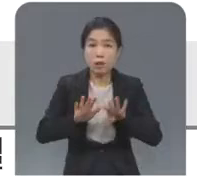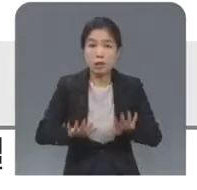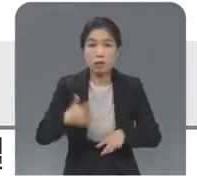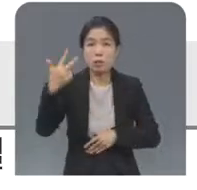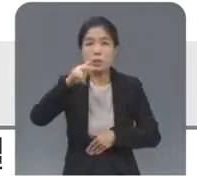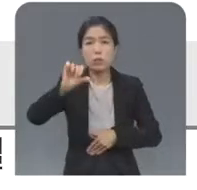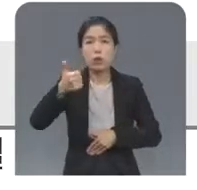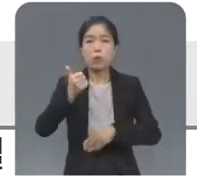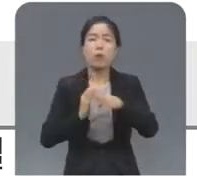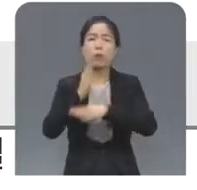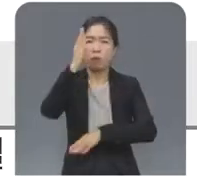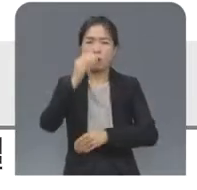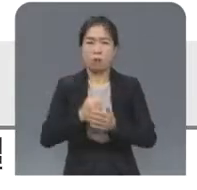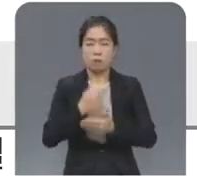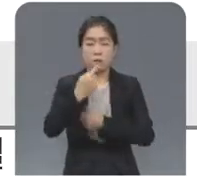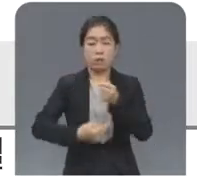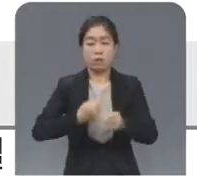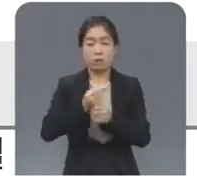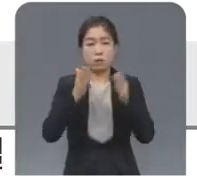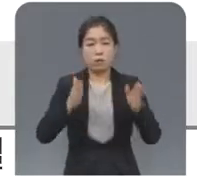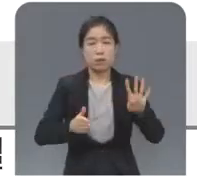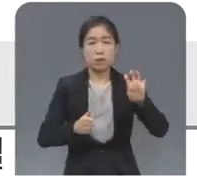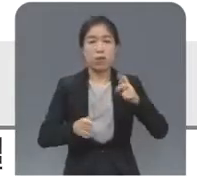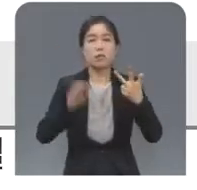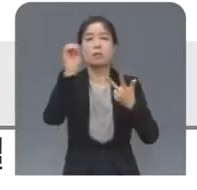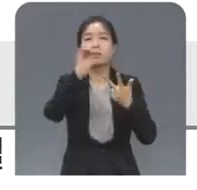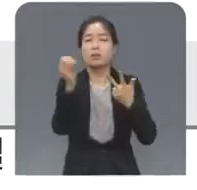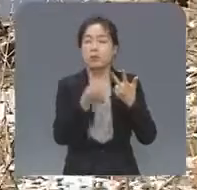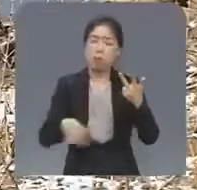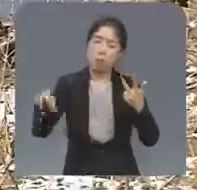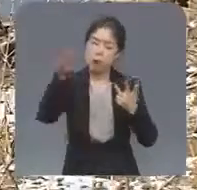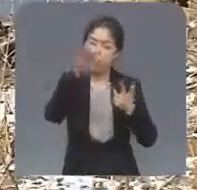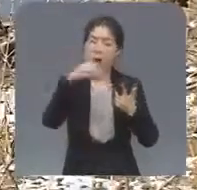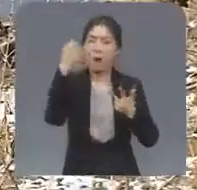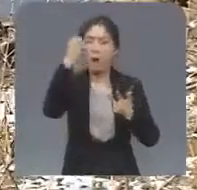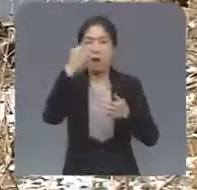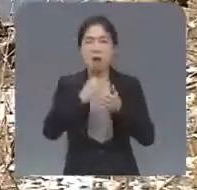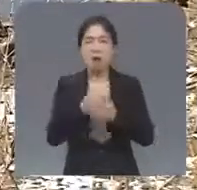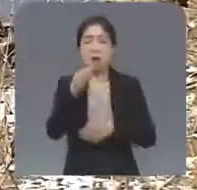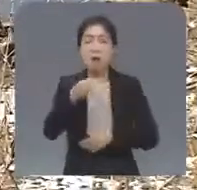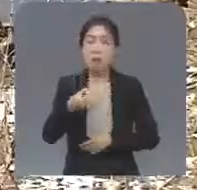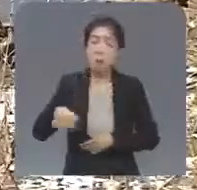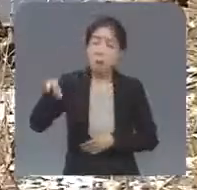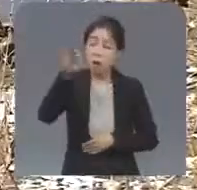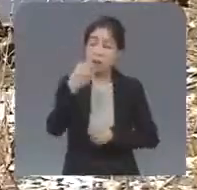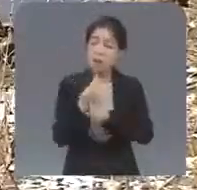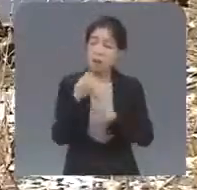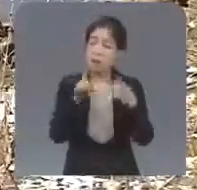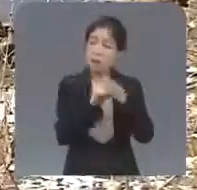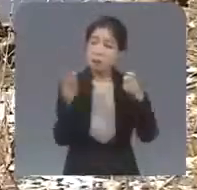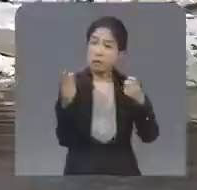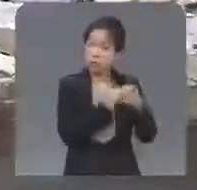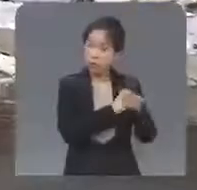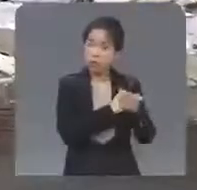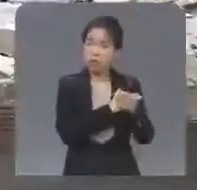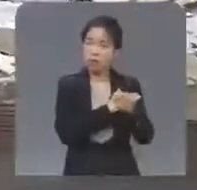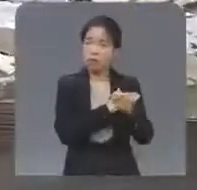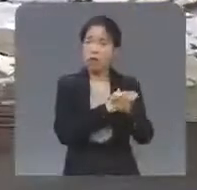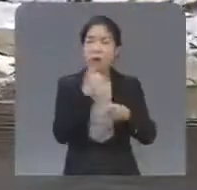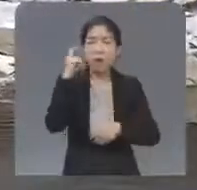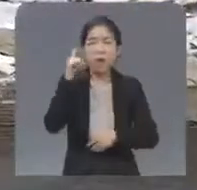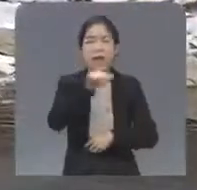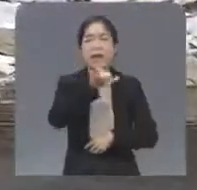7,500원을 넘겼습니다. 1년 사이에 47%가 오른 겁니다. 값이 오른 건 지난해 11월부터 기승을 부린